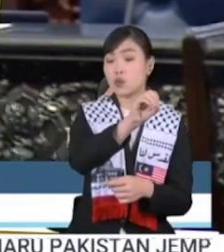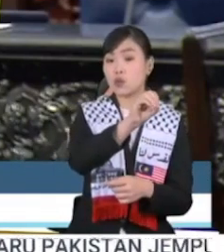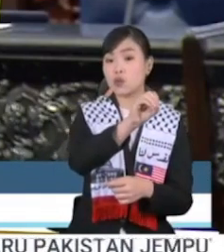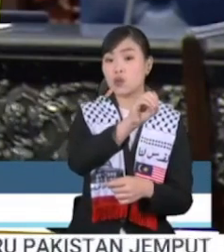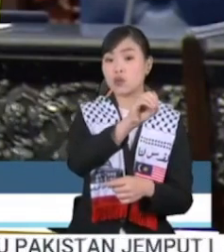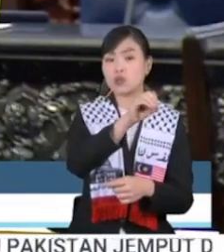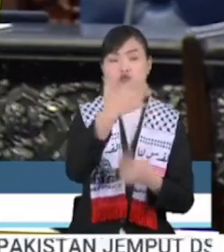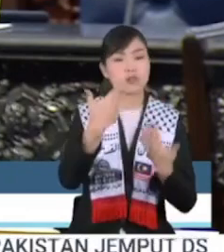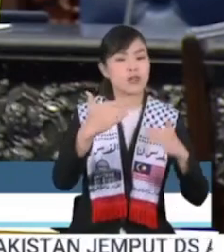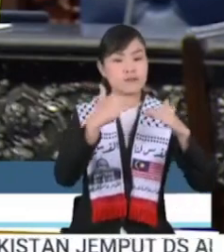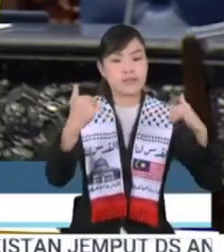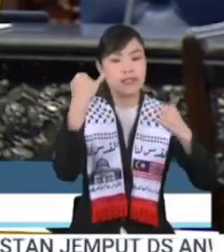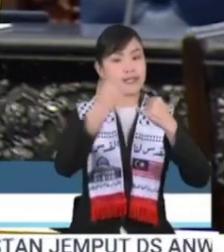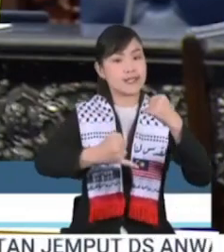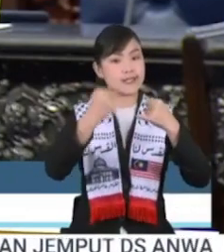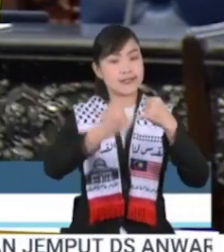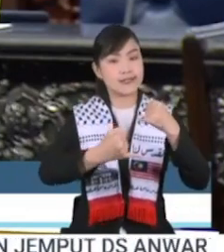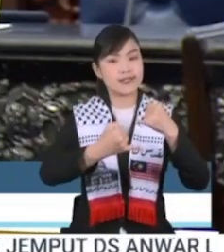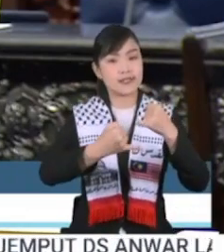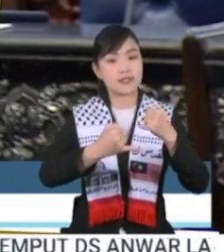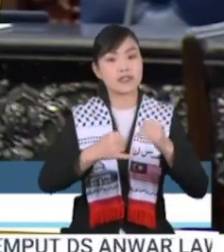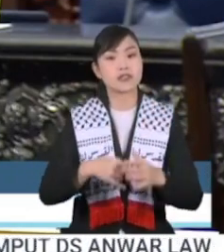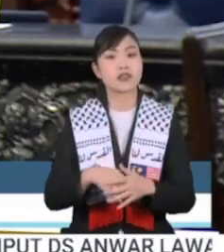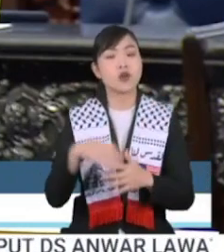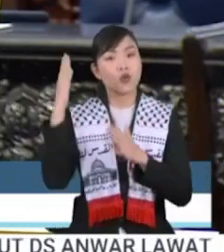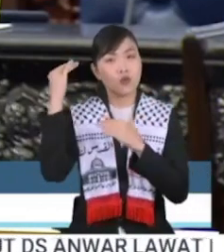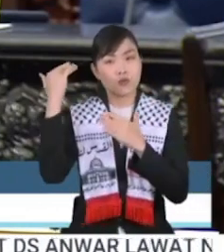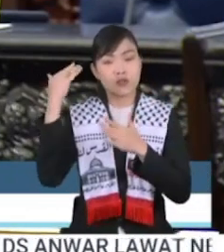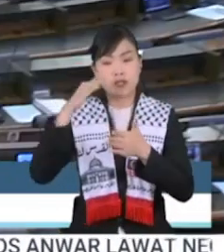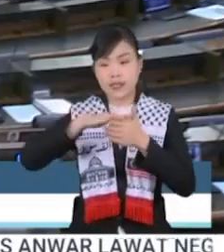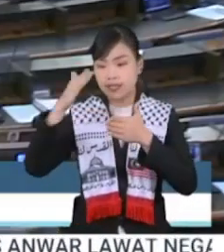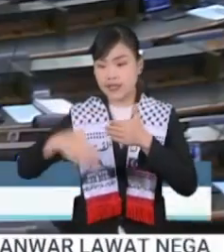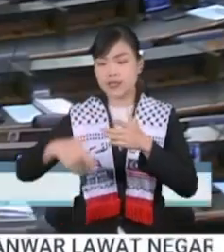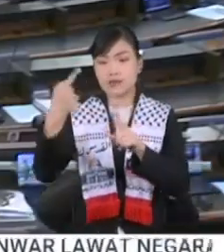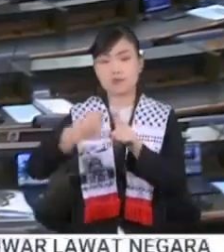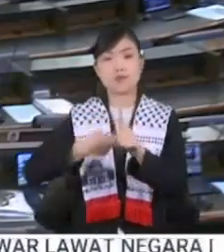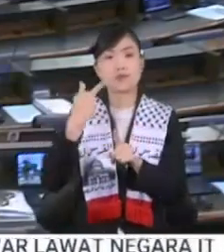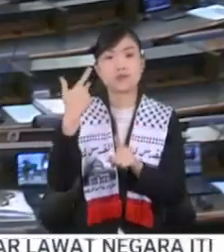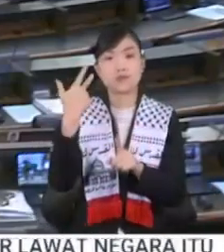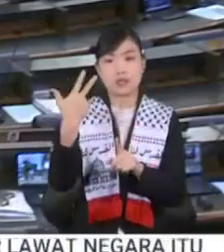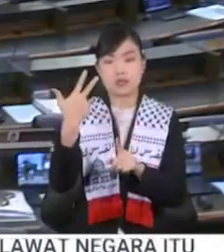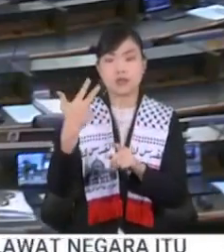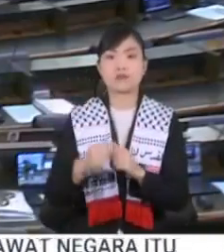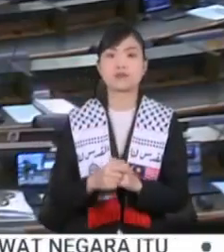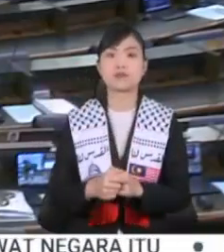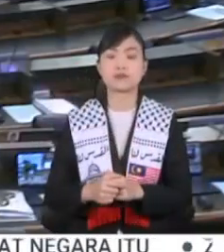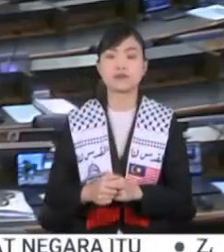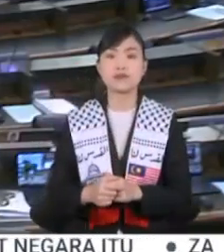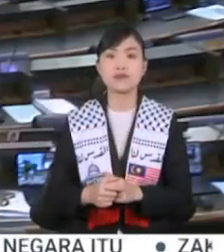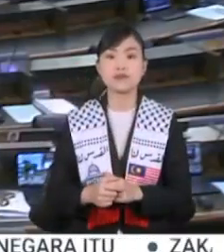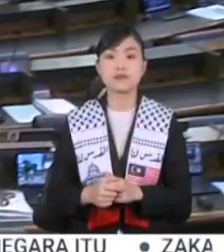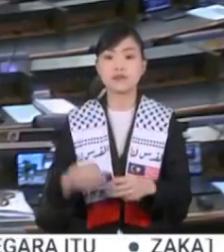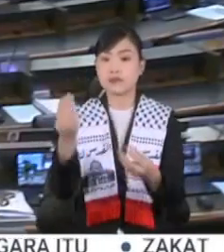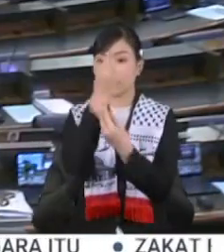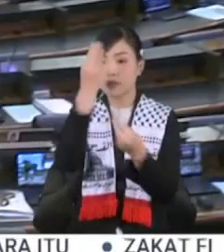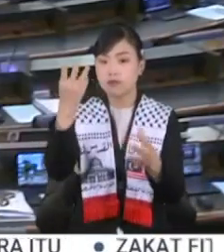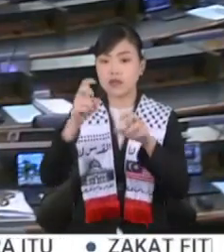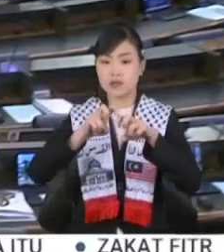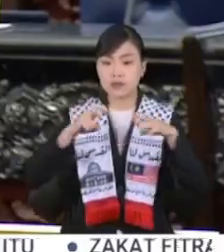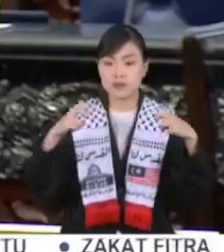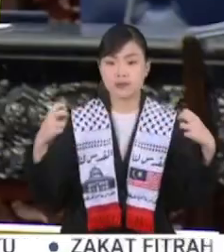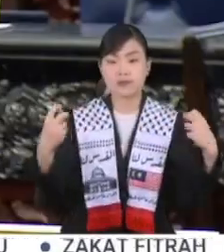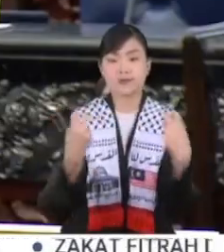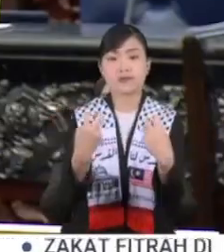di peringkat akhir projek dan dijangka siap pada penghujung Mac 2024. Beliau memaklumkannya di Dewan